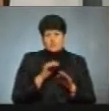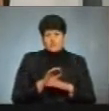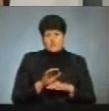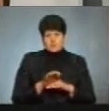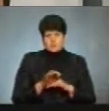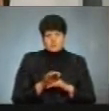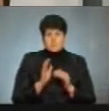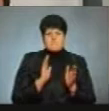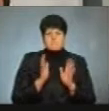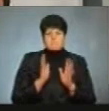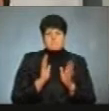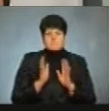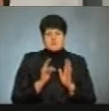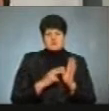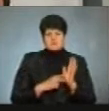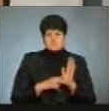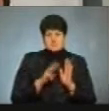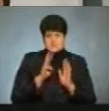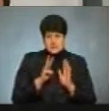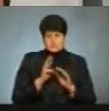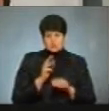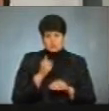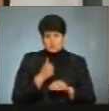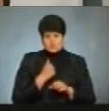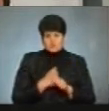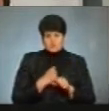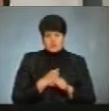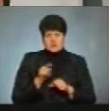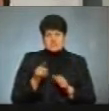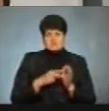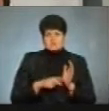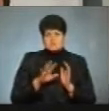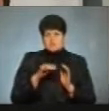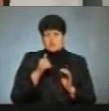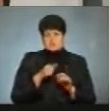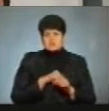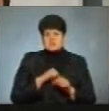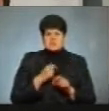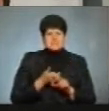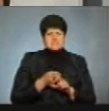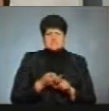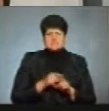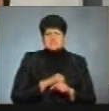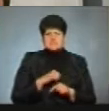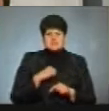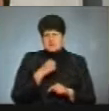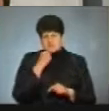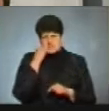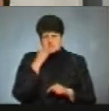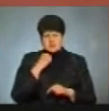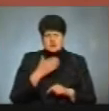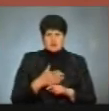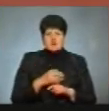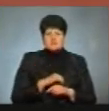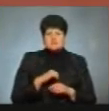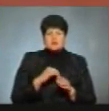випуску. Тому що парк в 73-му, а то в 75-му році. Це самі старі. А самі нові, це